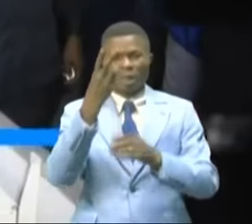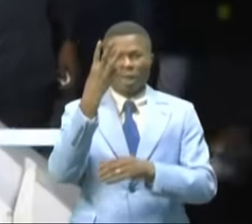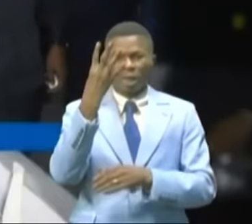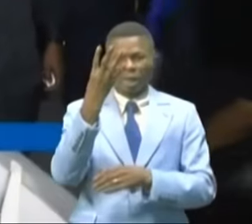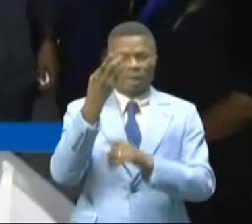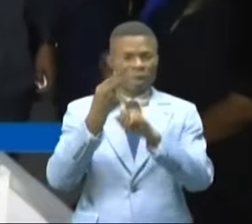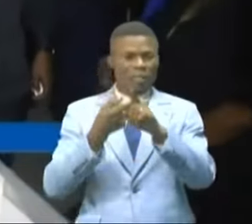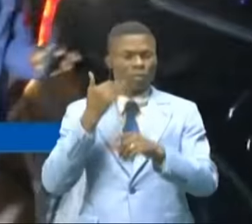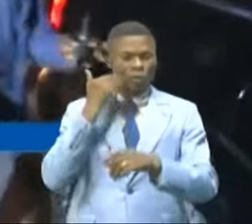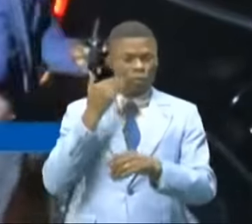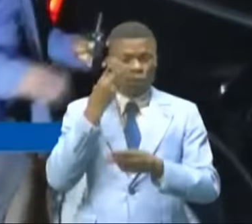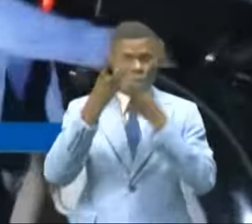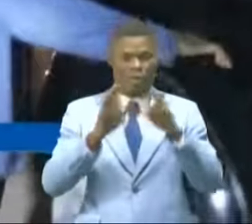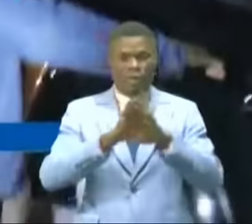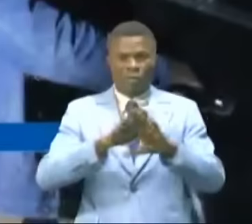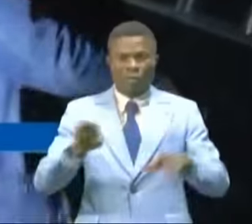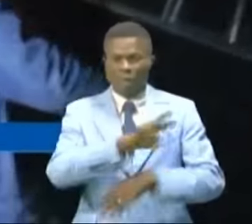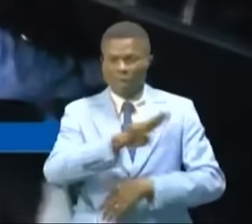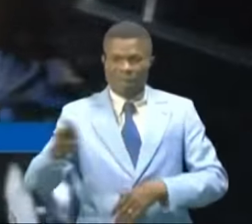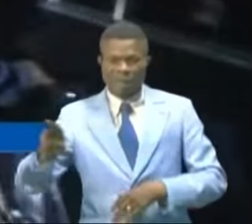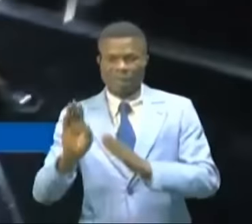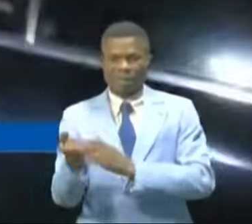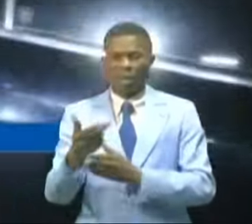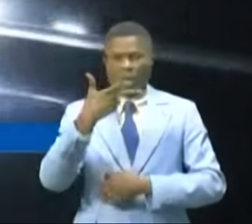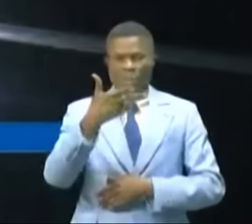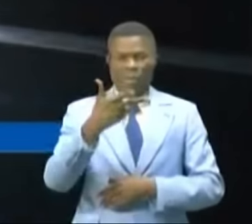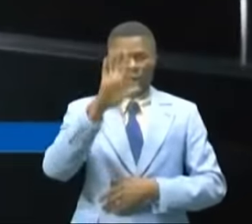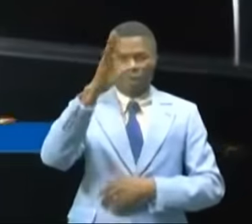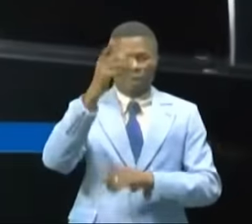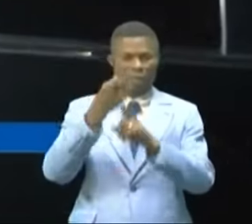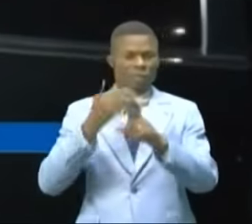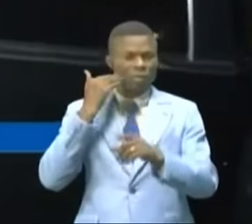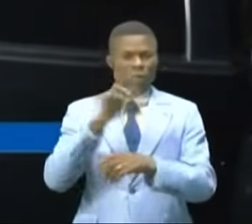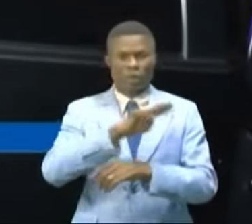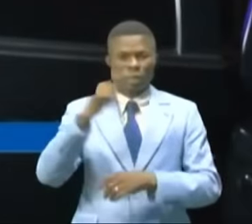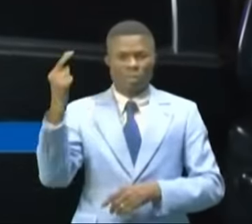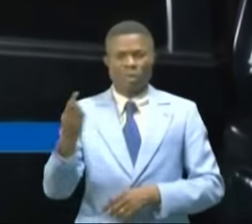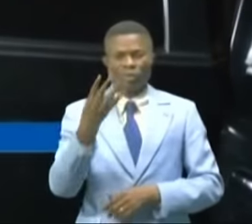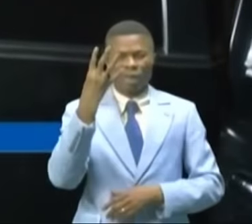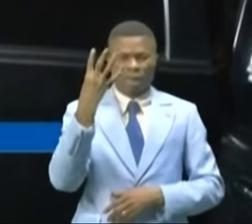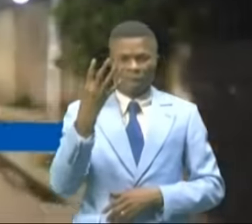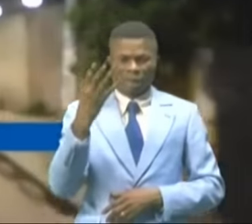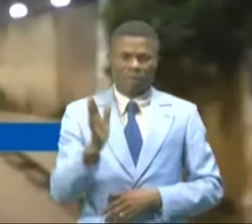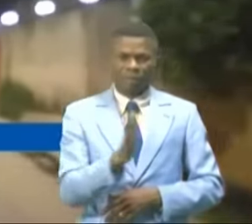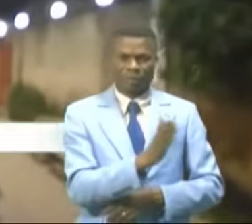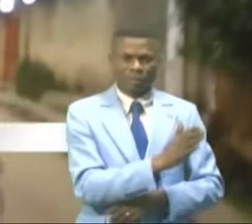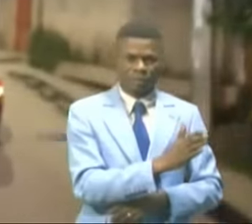tournée a pris fin à 2h du matin du mercredi 5 juin 2024.